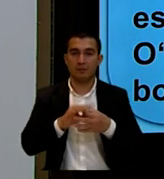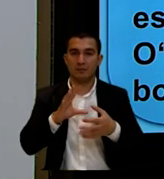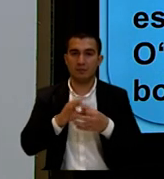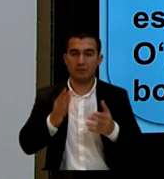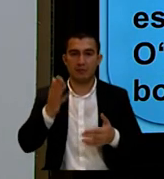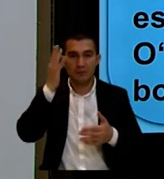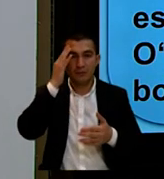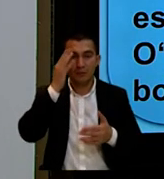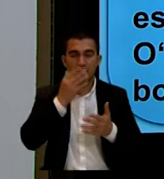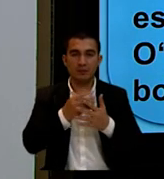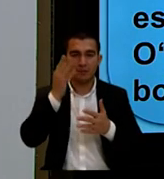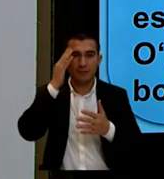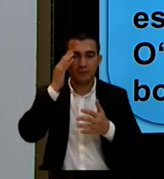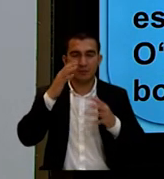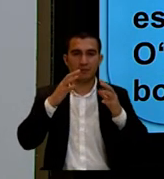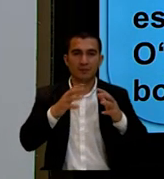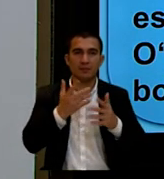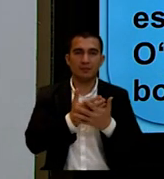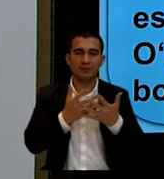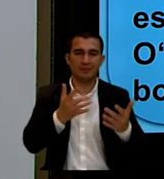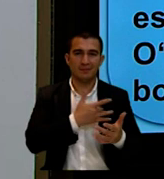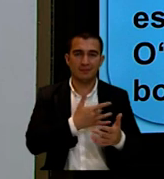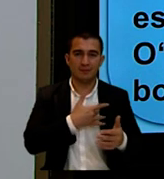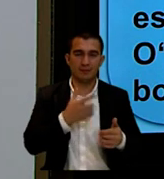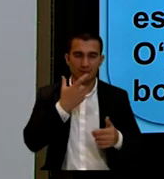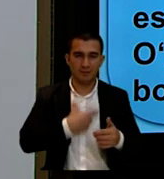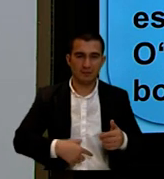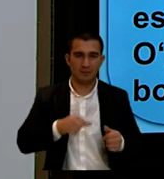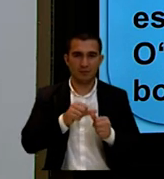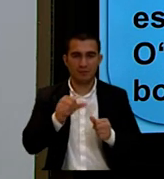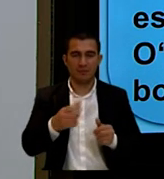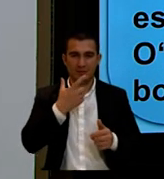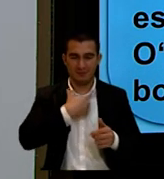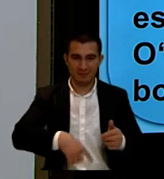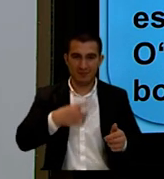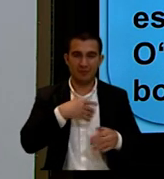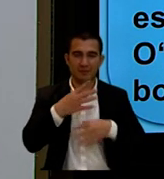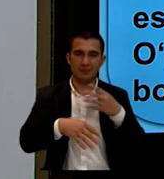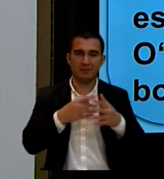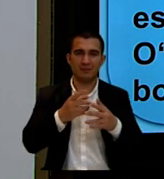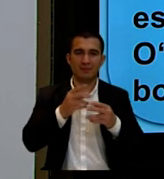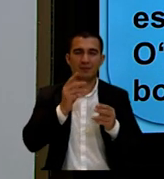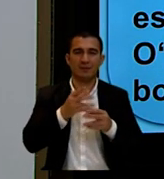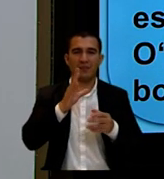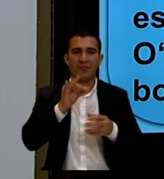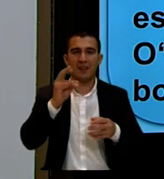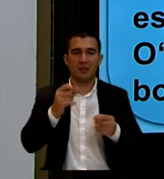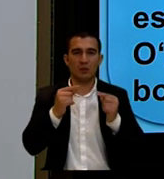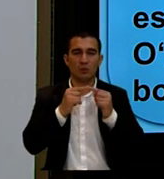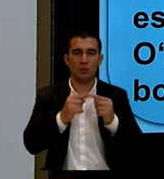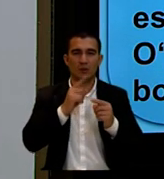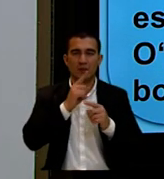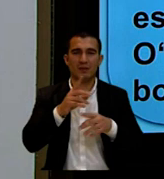miyaga arterial qon, tanaga esa aralash qon, o'pkaga esa venos qon